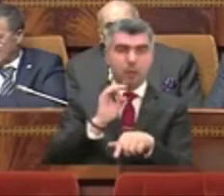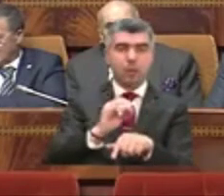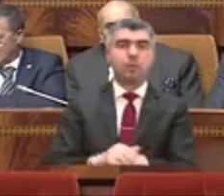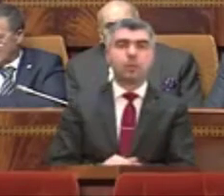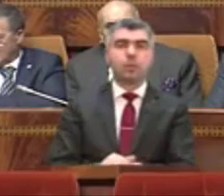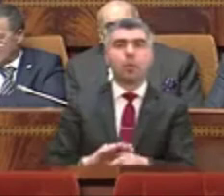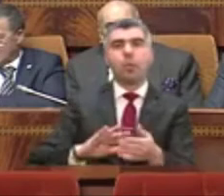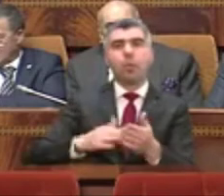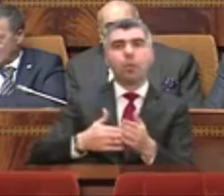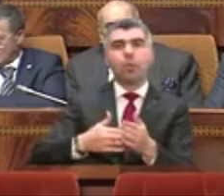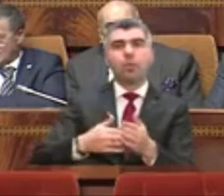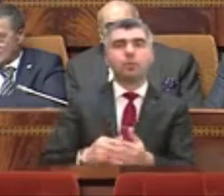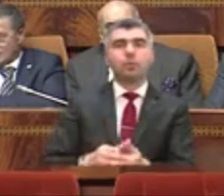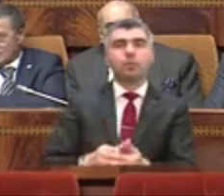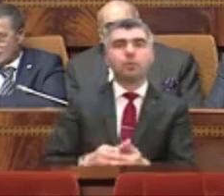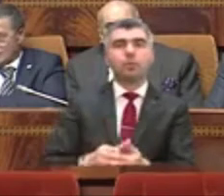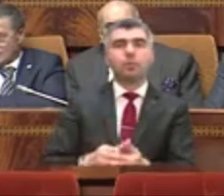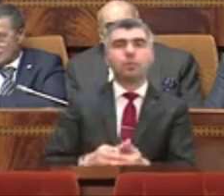لموحد.